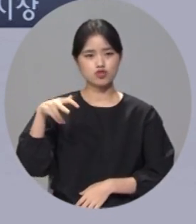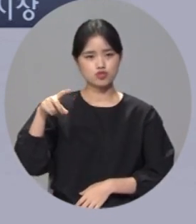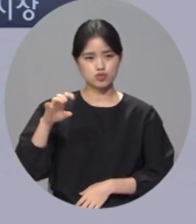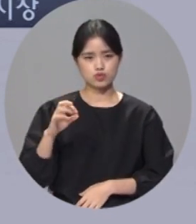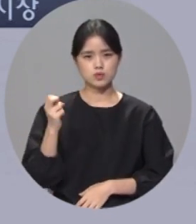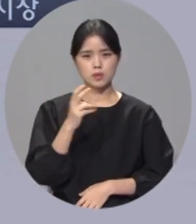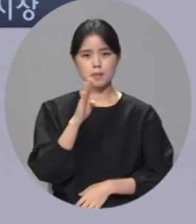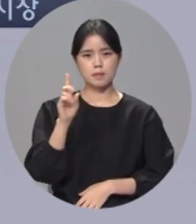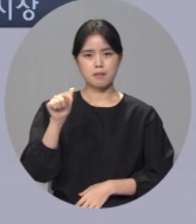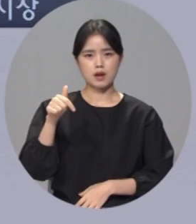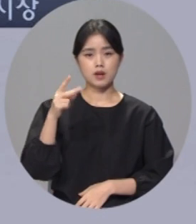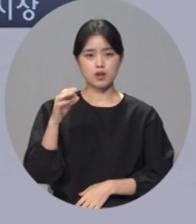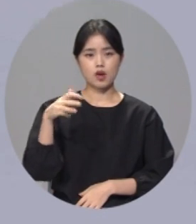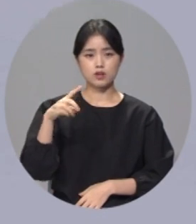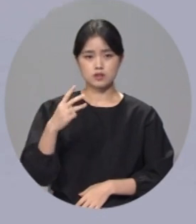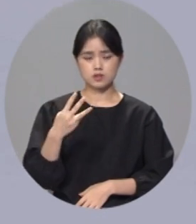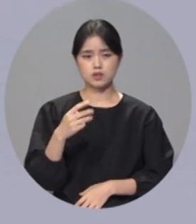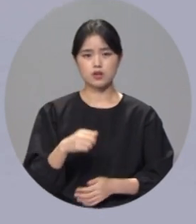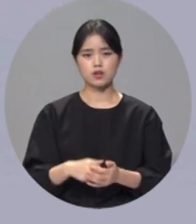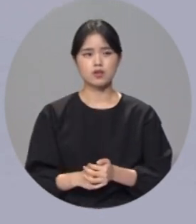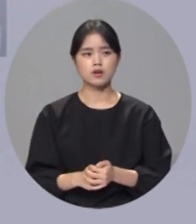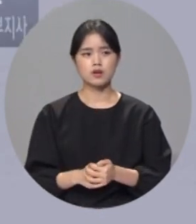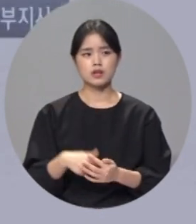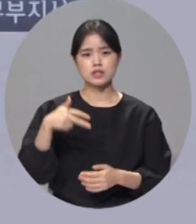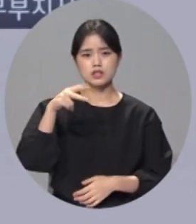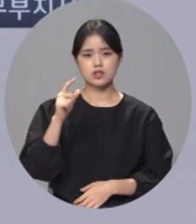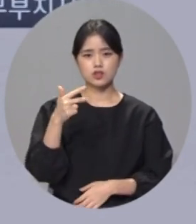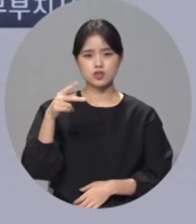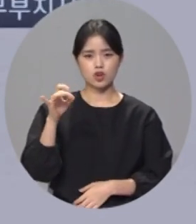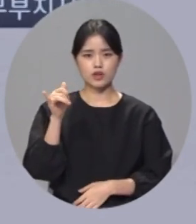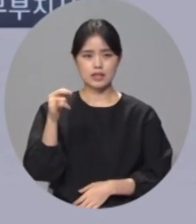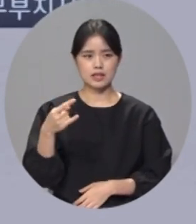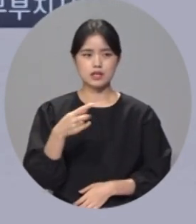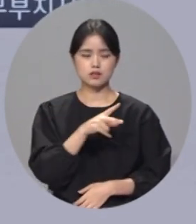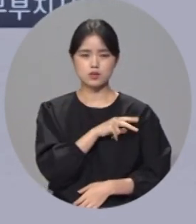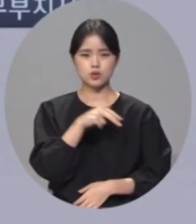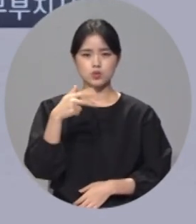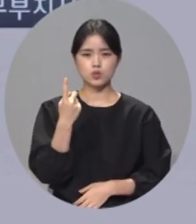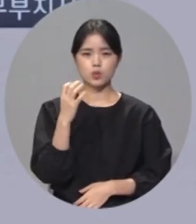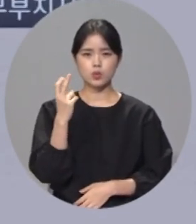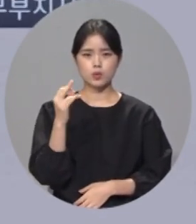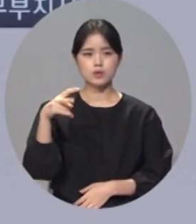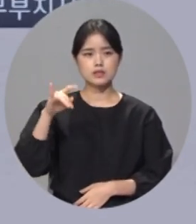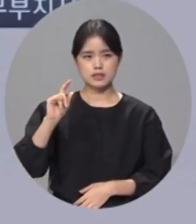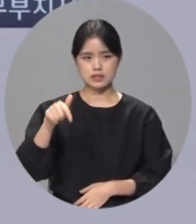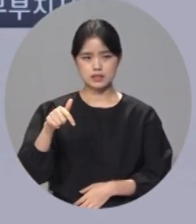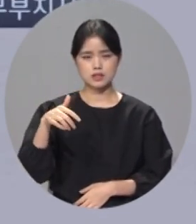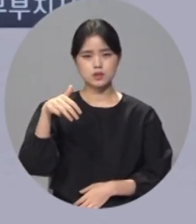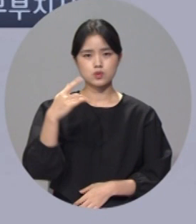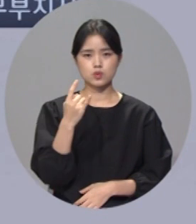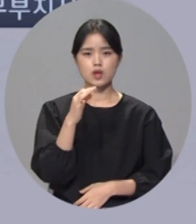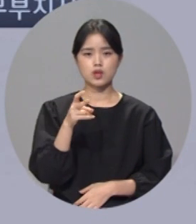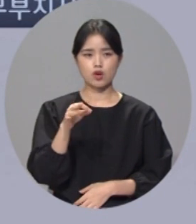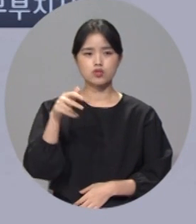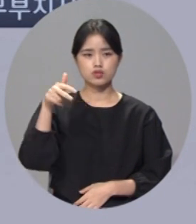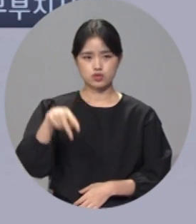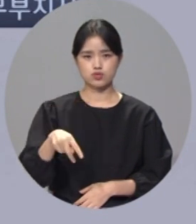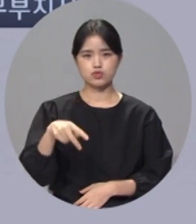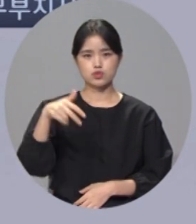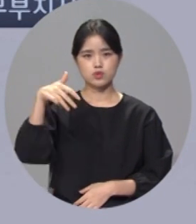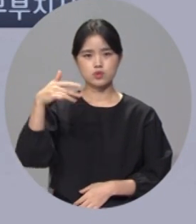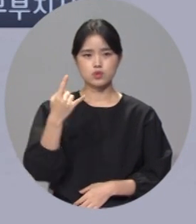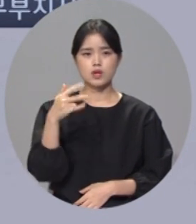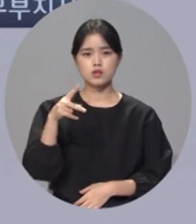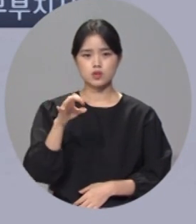익산포럼 회장, 박경철 전 익산시장, 전정희 전 국회의원, 조용식 전 전북경찰청장, 최영규